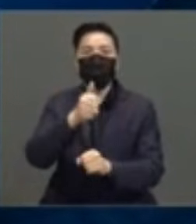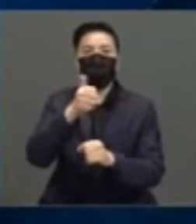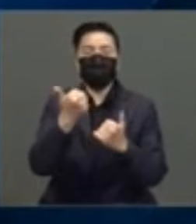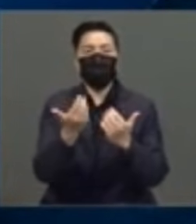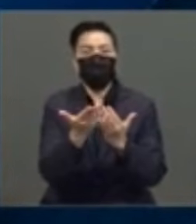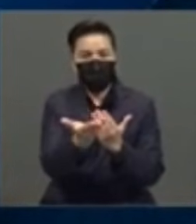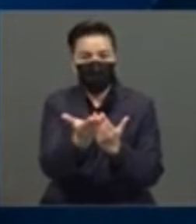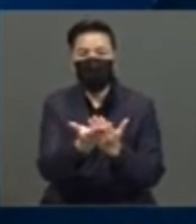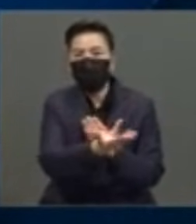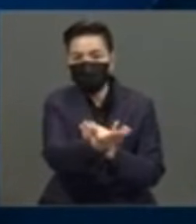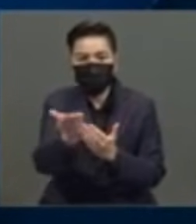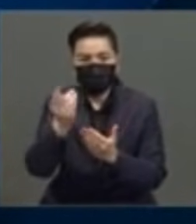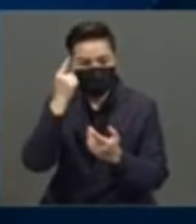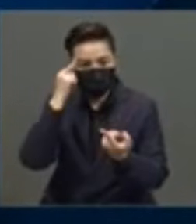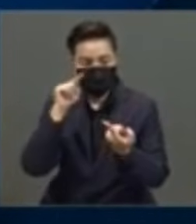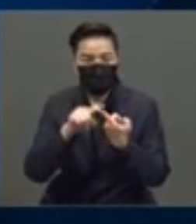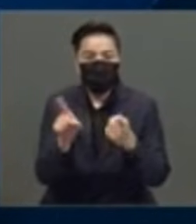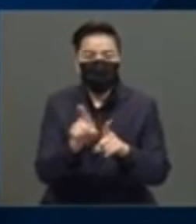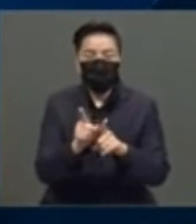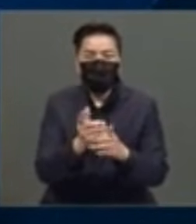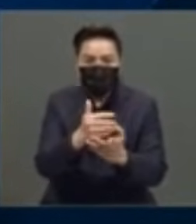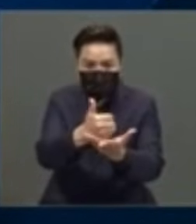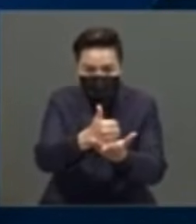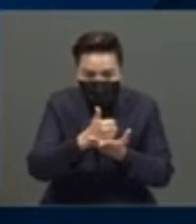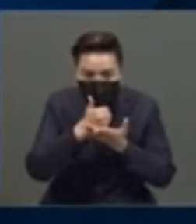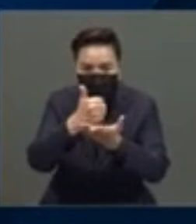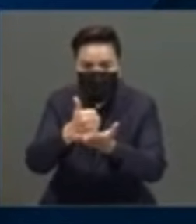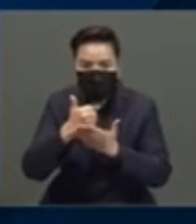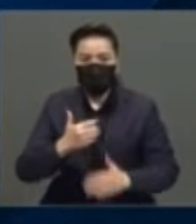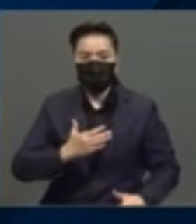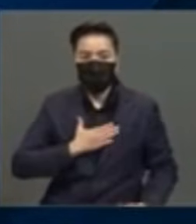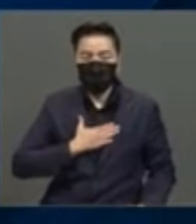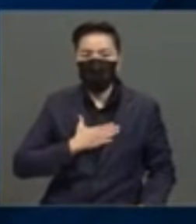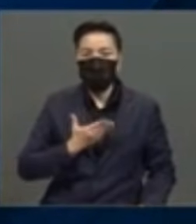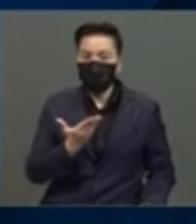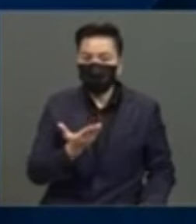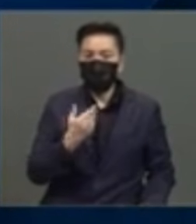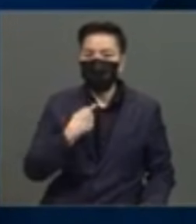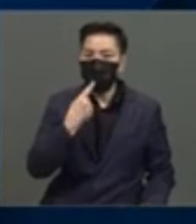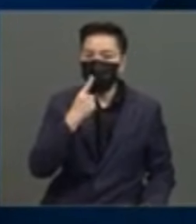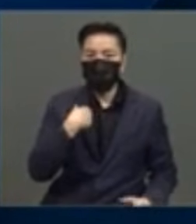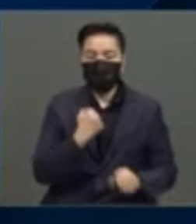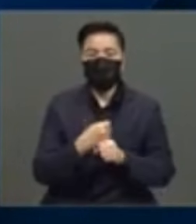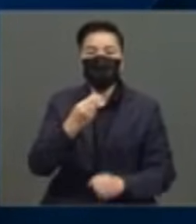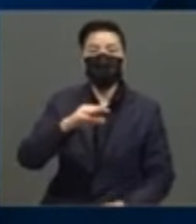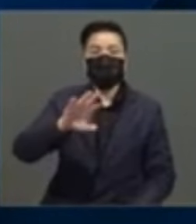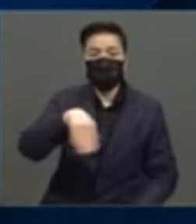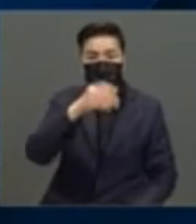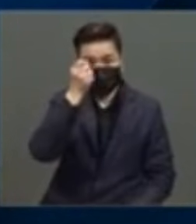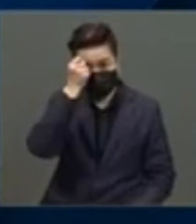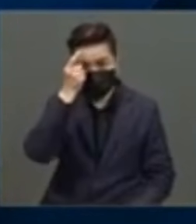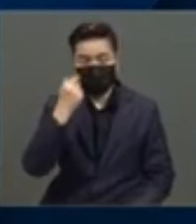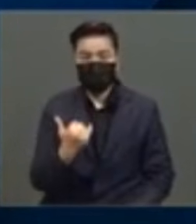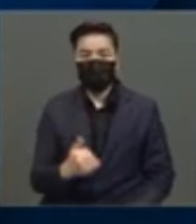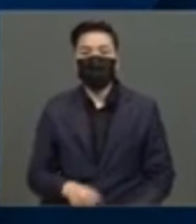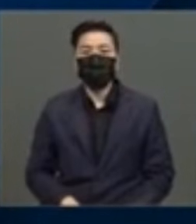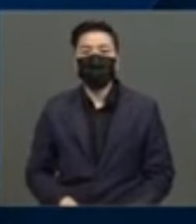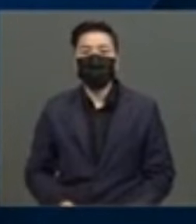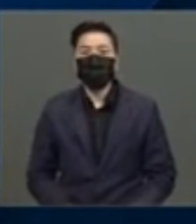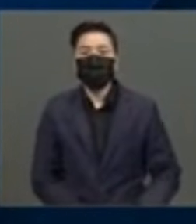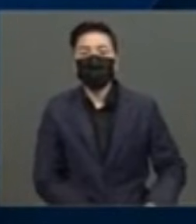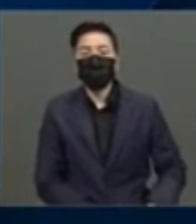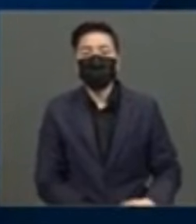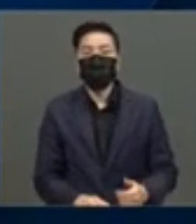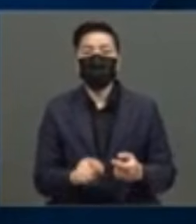ก็ขอแรงทุกท่านได้ช่วยกันนะครับแล้วผมก็อยากจะขออนุญาตได้ทำความเข้าใจนะตรงนี้